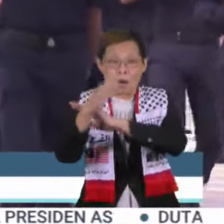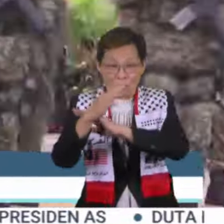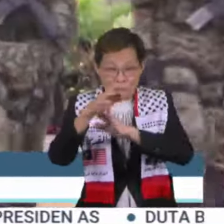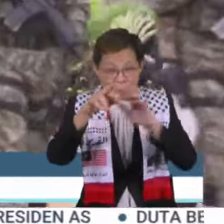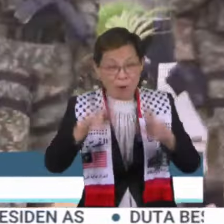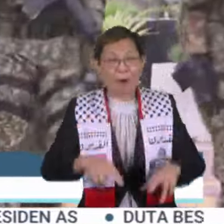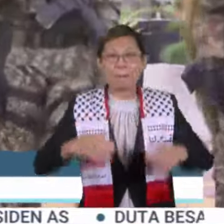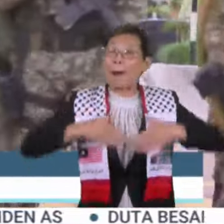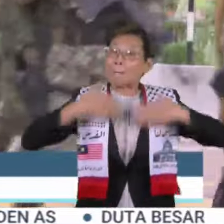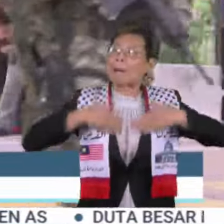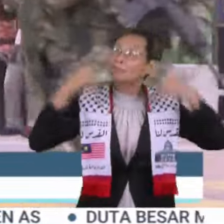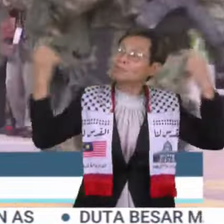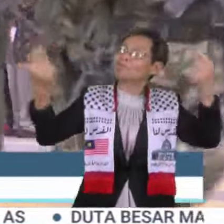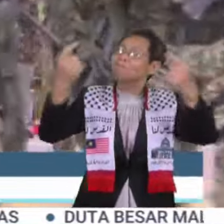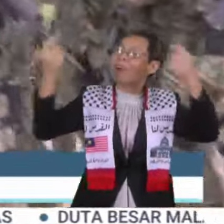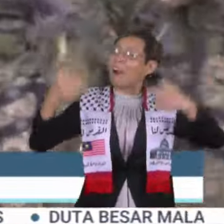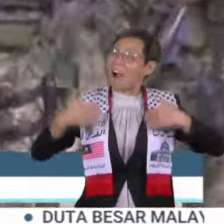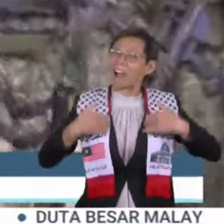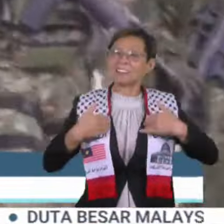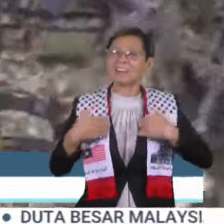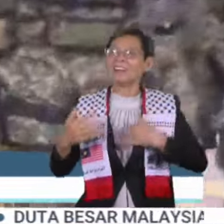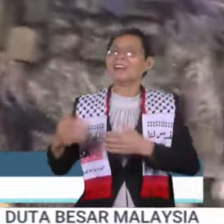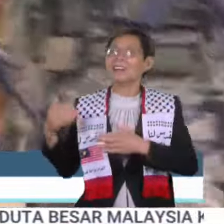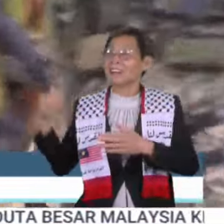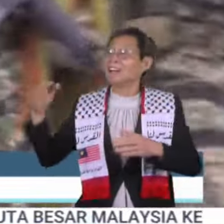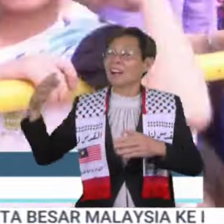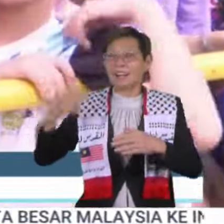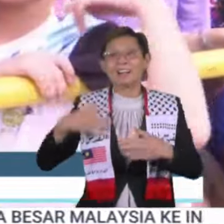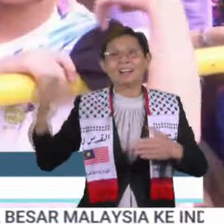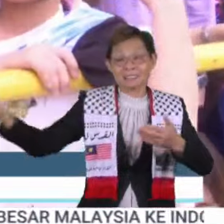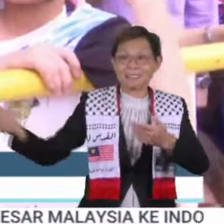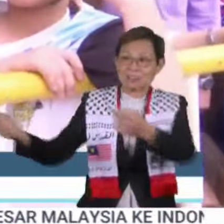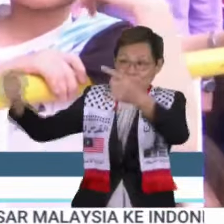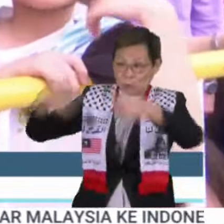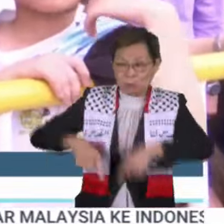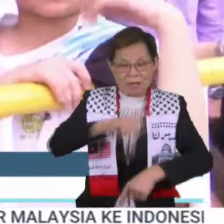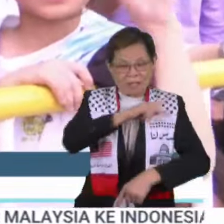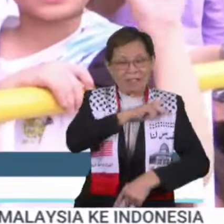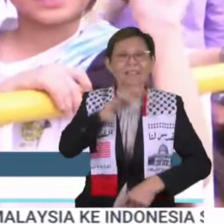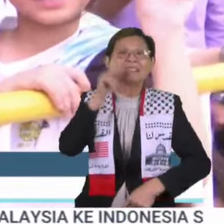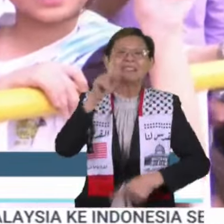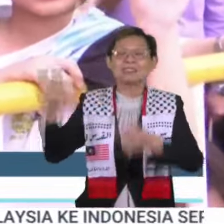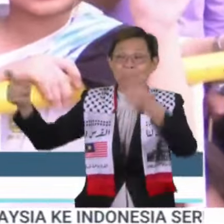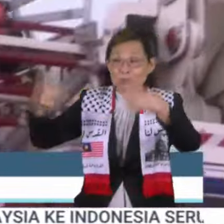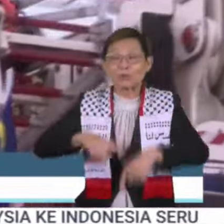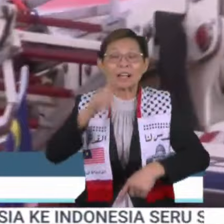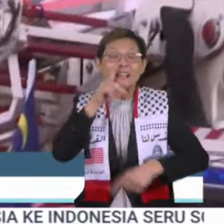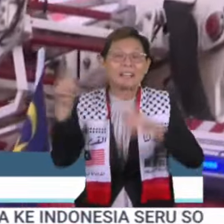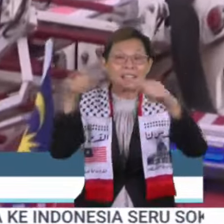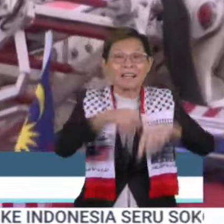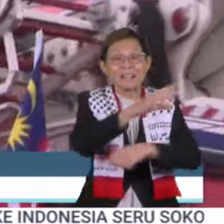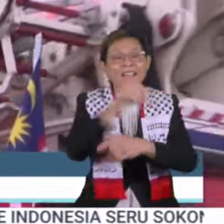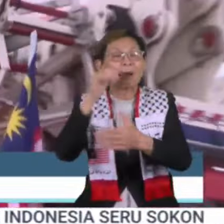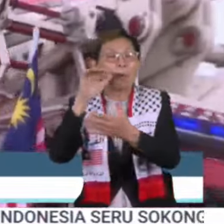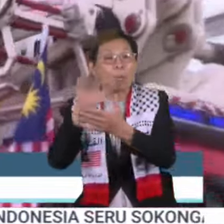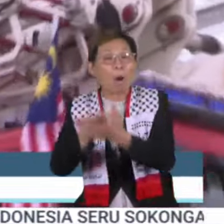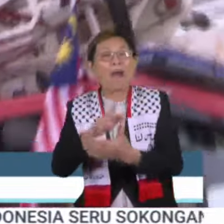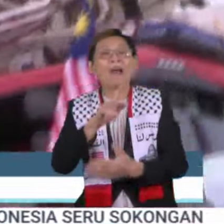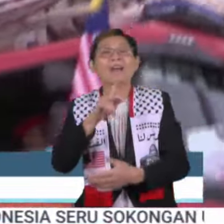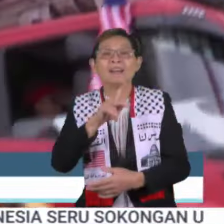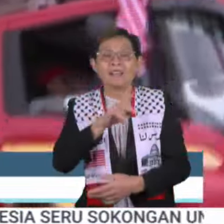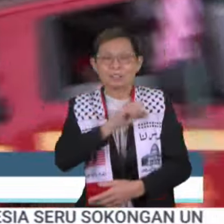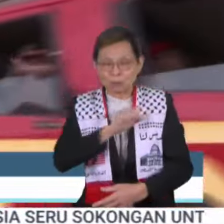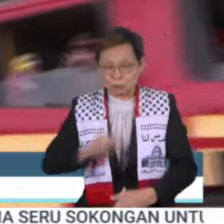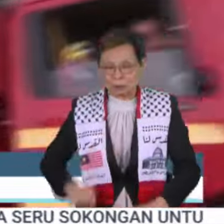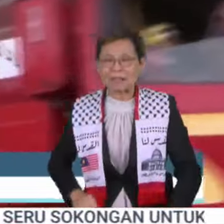Kemeriahan sambutan turut diserikan dengan keberangkatan Sultan Kedah, Sultan Salihuddin, Sultan Badlishah dan Sultanah Kedah,